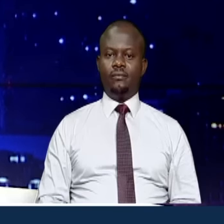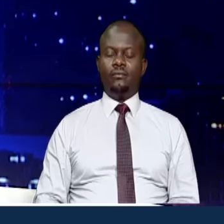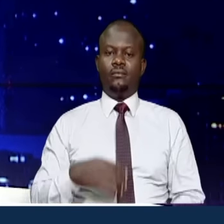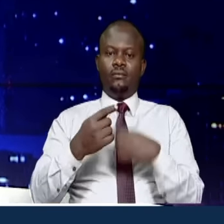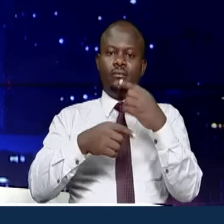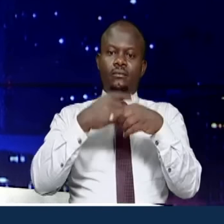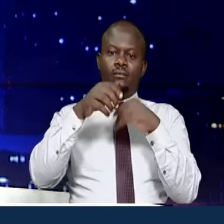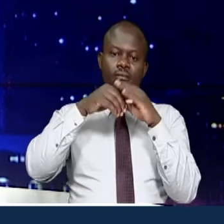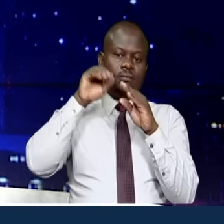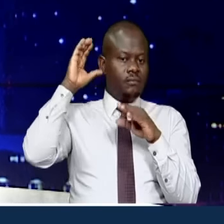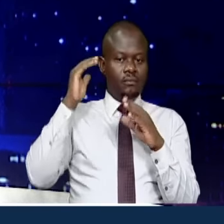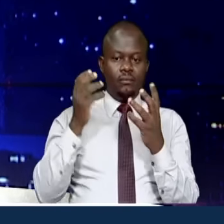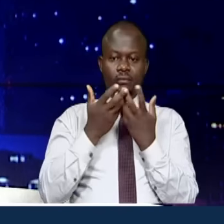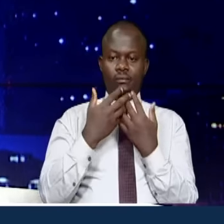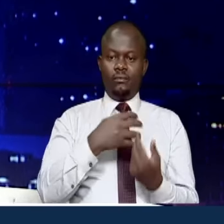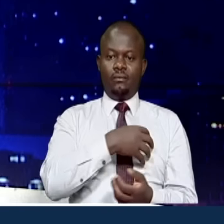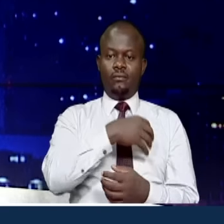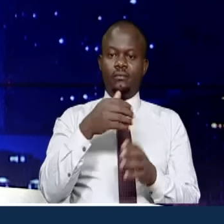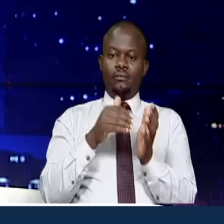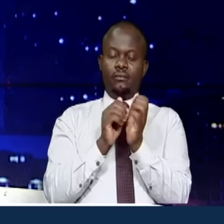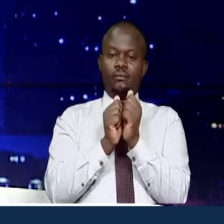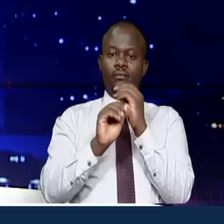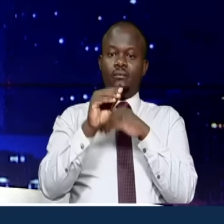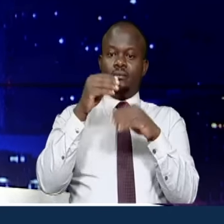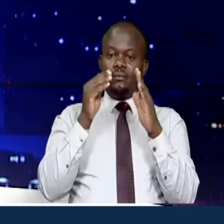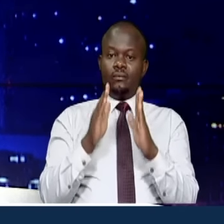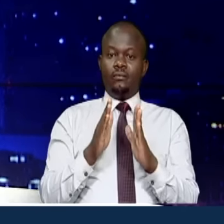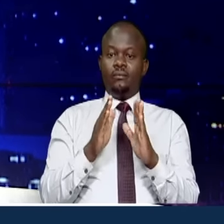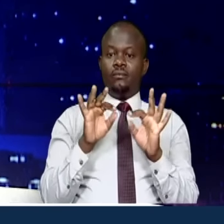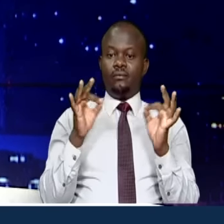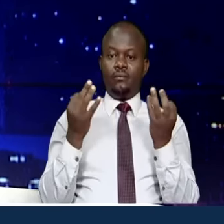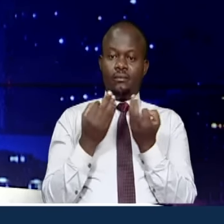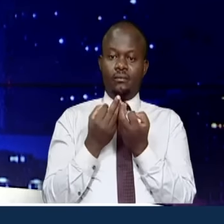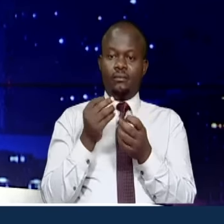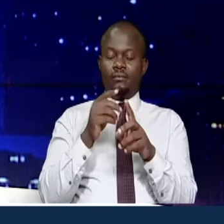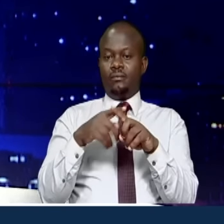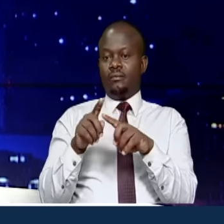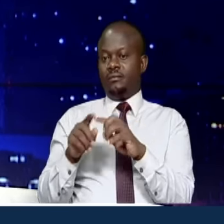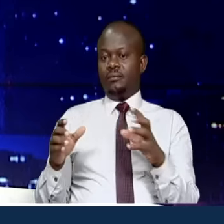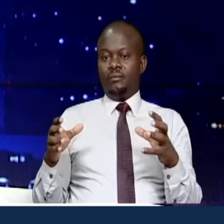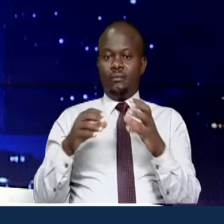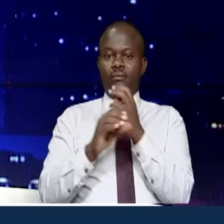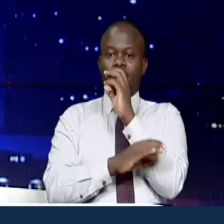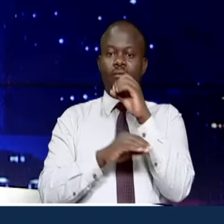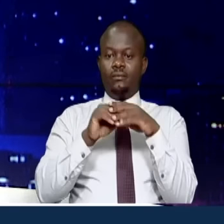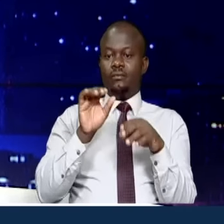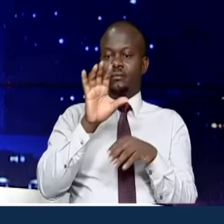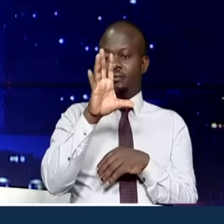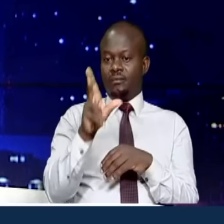Dukomereza amakuru ajyanye n'ubukungu ndetse n'ubucuruzi aho imiryango itandukanye ihuza ibihugu byo muri Afrika harimo nka East